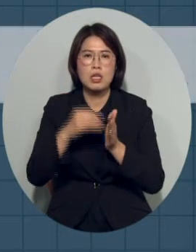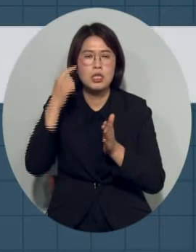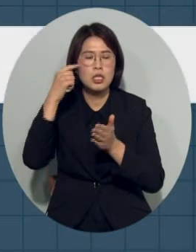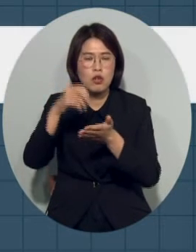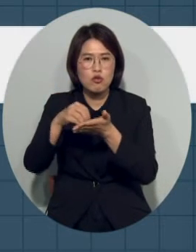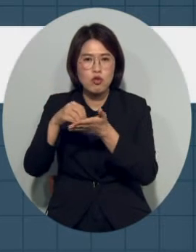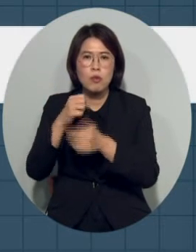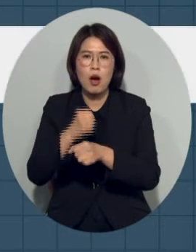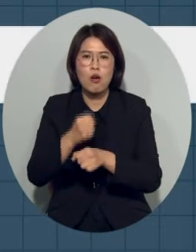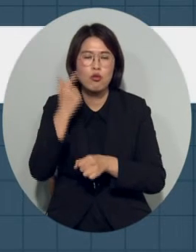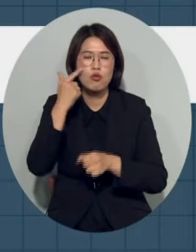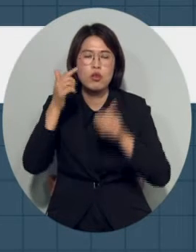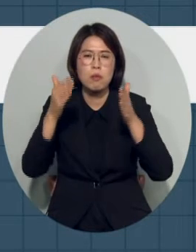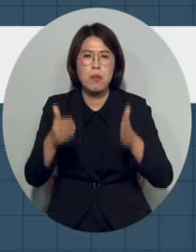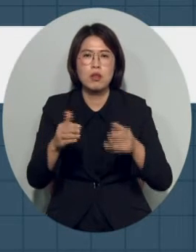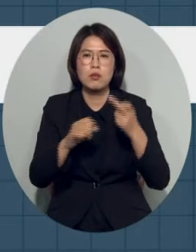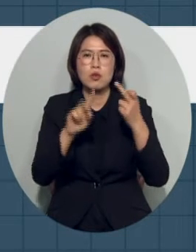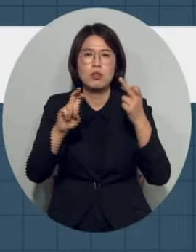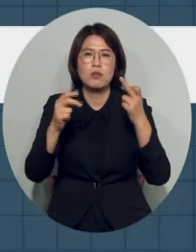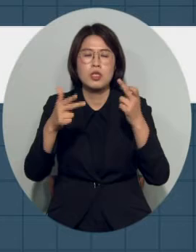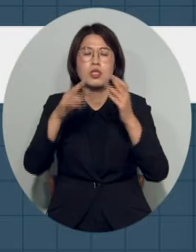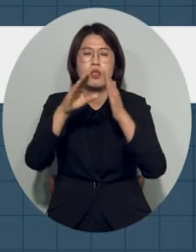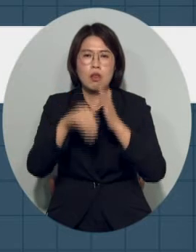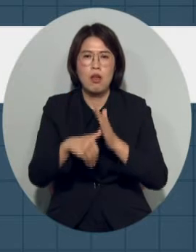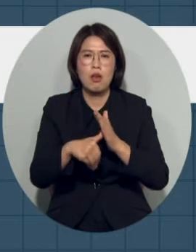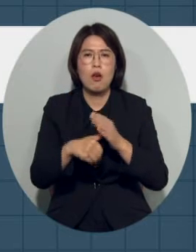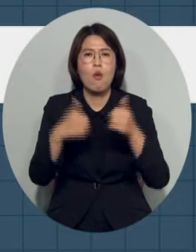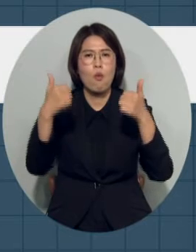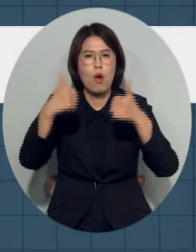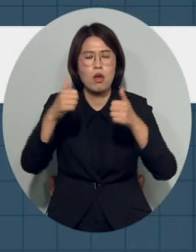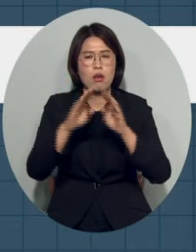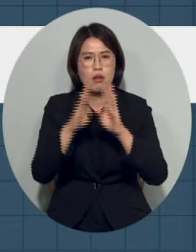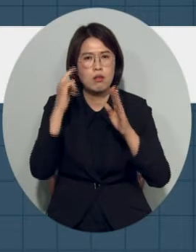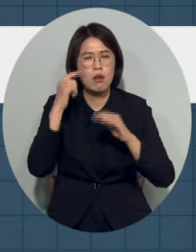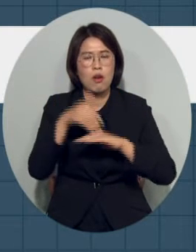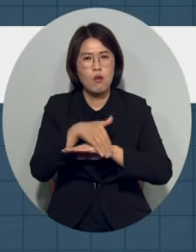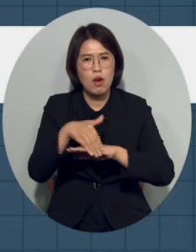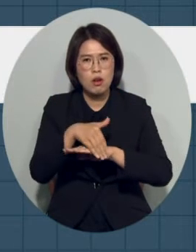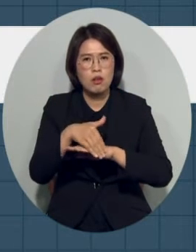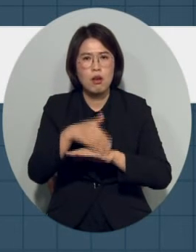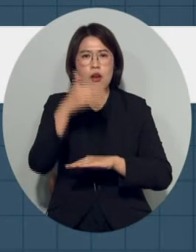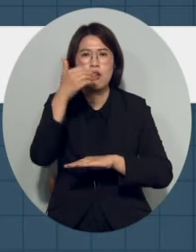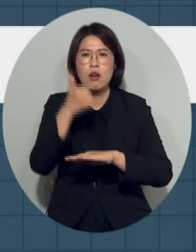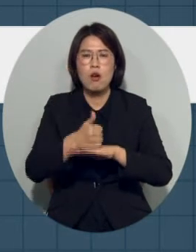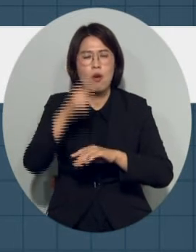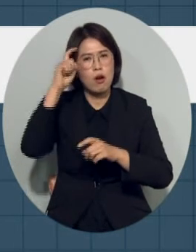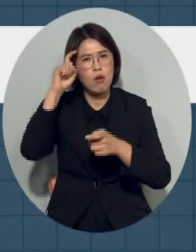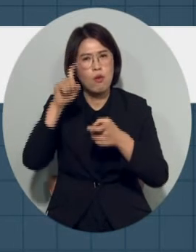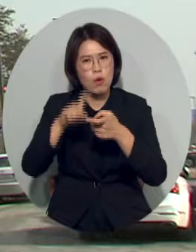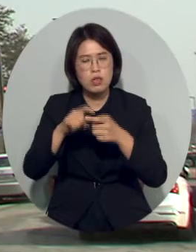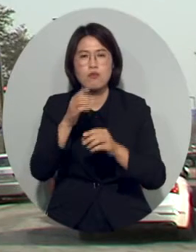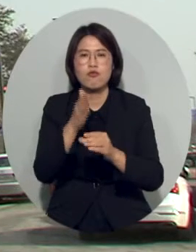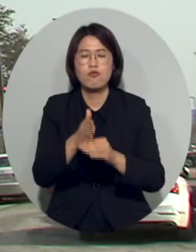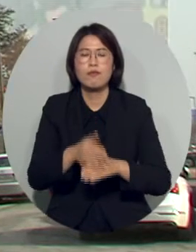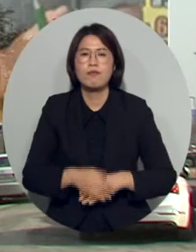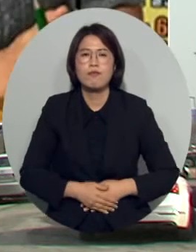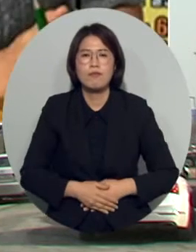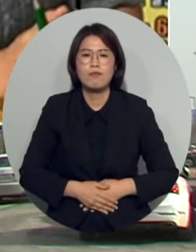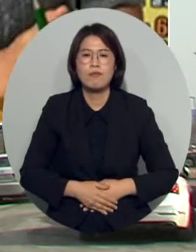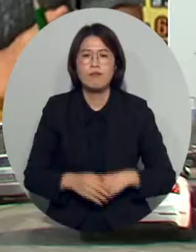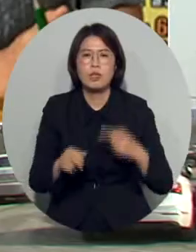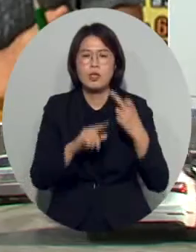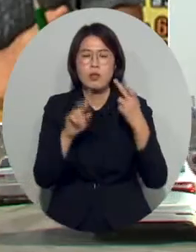불과 6일만 27일 원자력진흥위원회 회의를 개최할 예정입니다 결과에 관심이 모아지고 있습니다